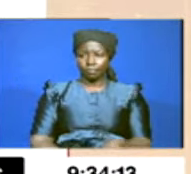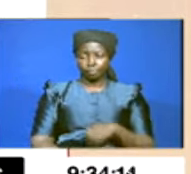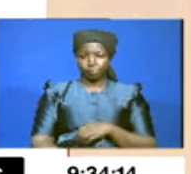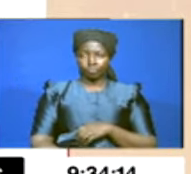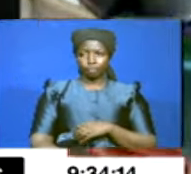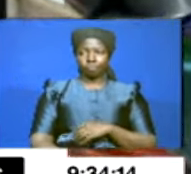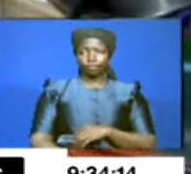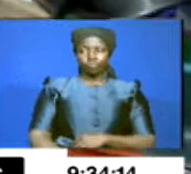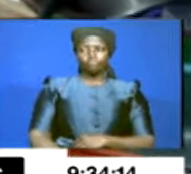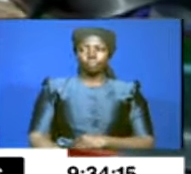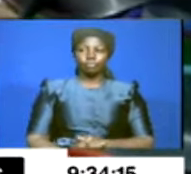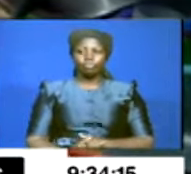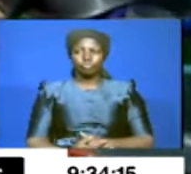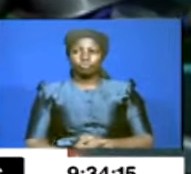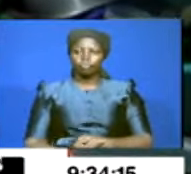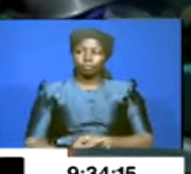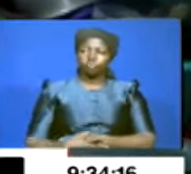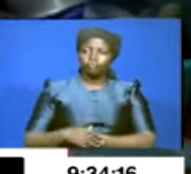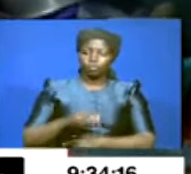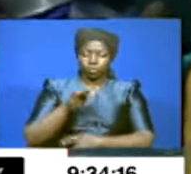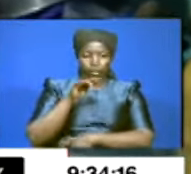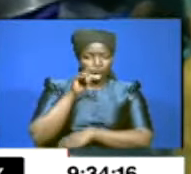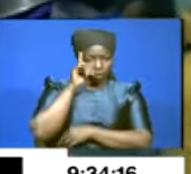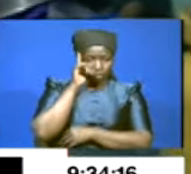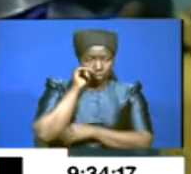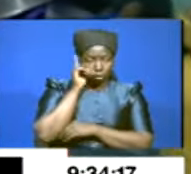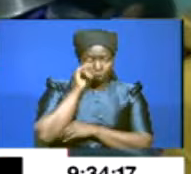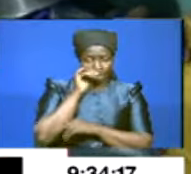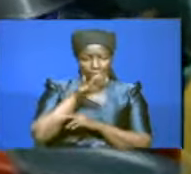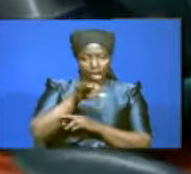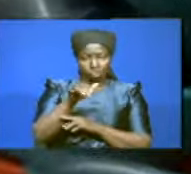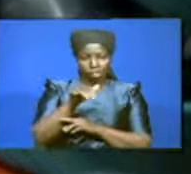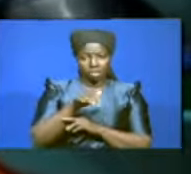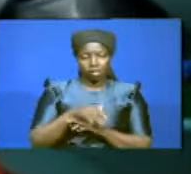0727805750. From Mombasa County, I am Anboro.